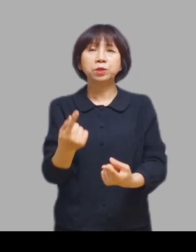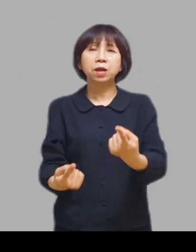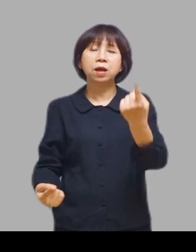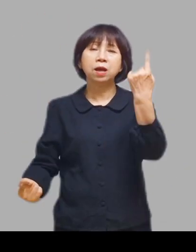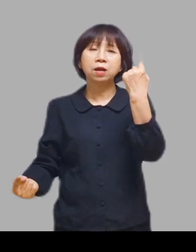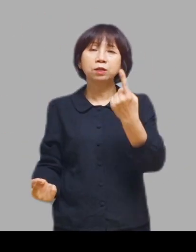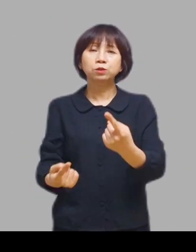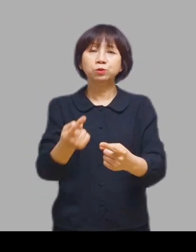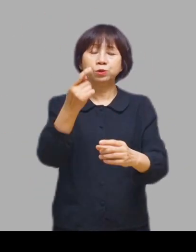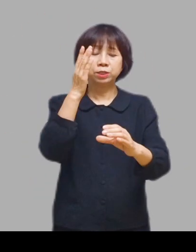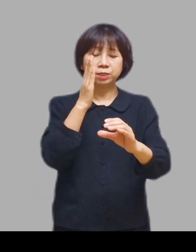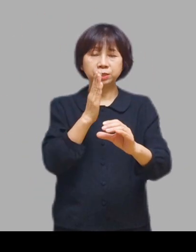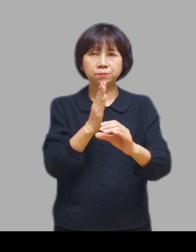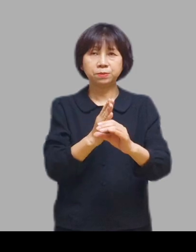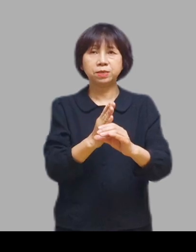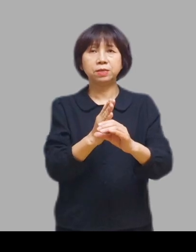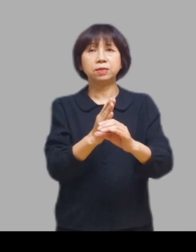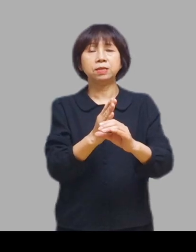겉모습보다